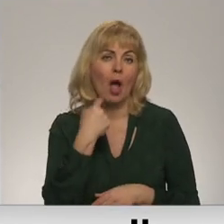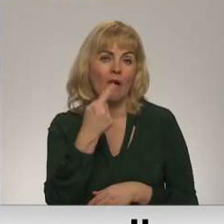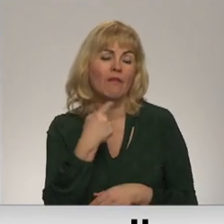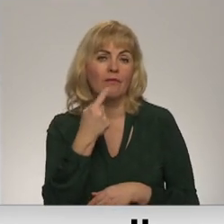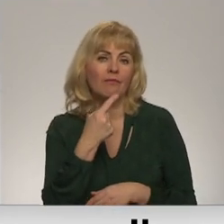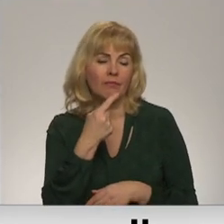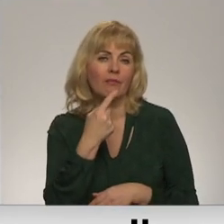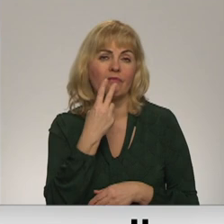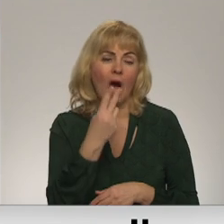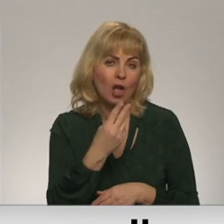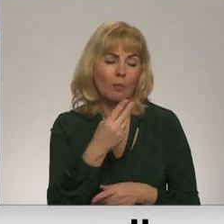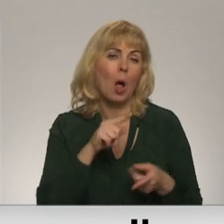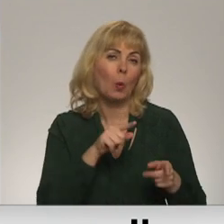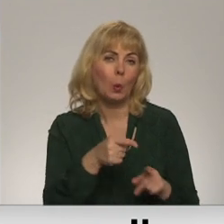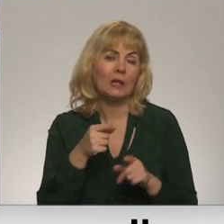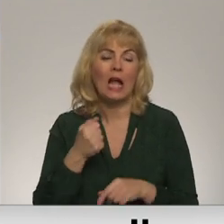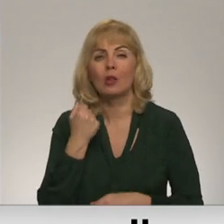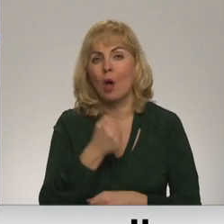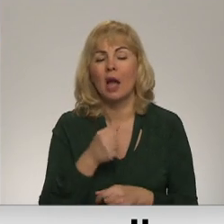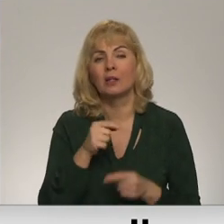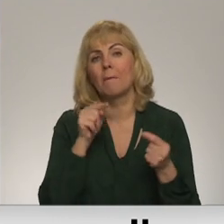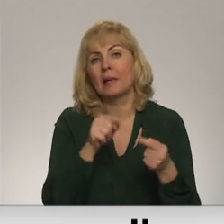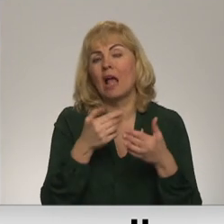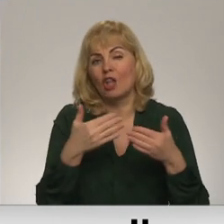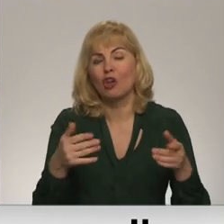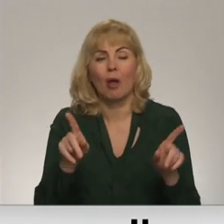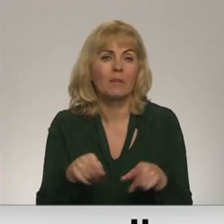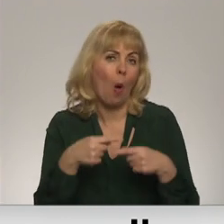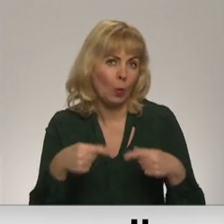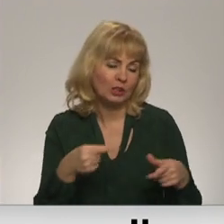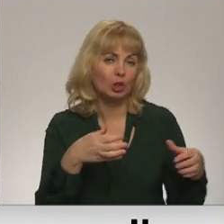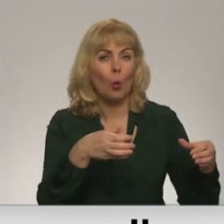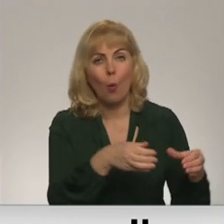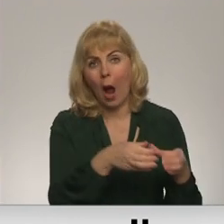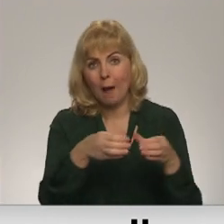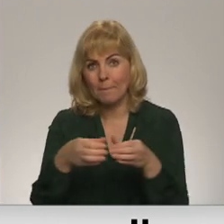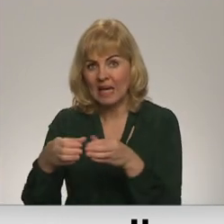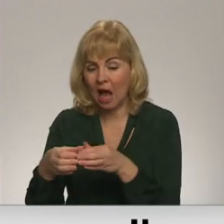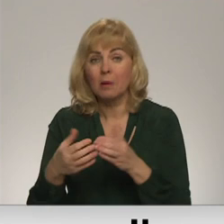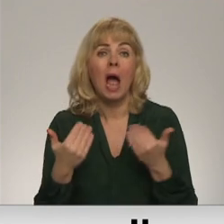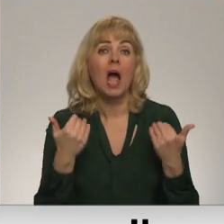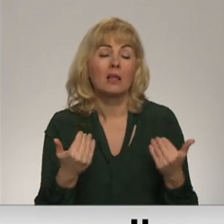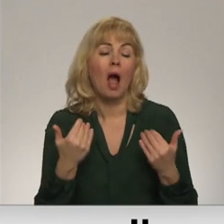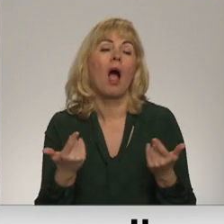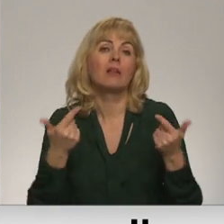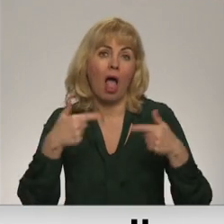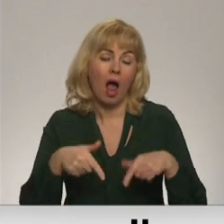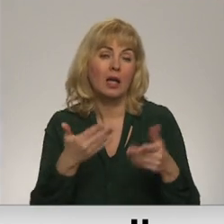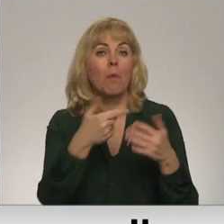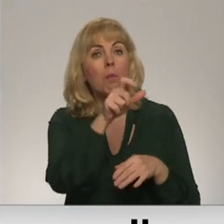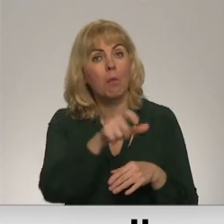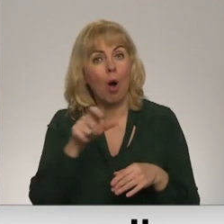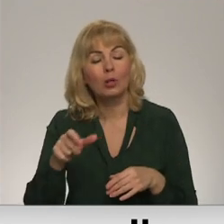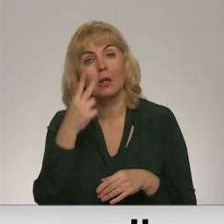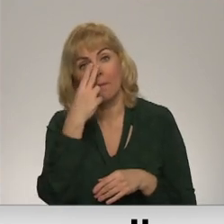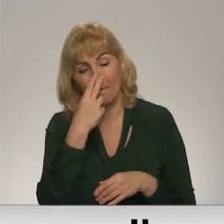vardarbību un kurināt šo naidu pret dažādām etniskām kopienām. Tagad ir laiks, lai politiķi pierādītu